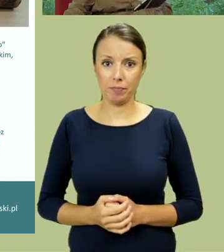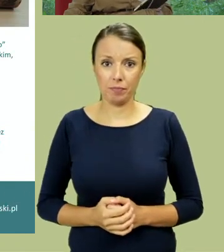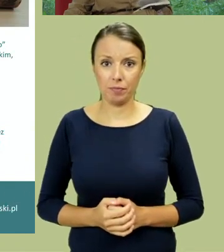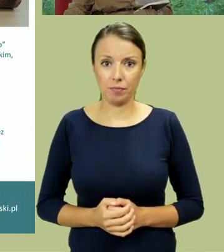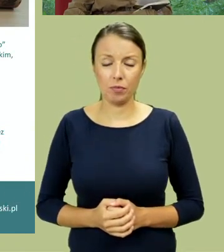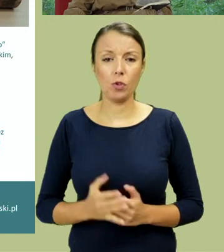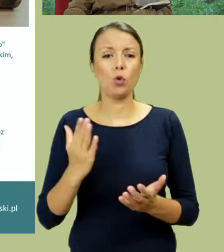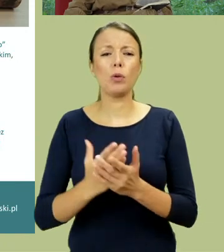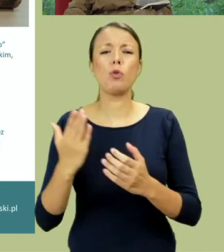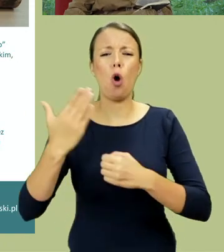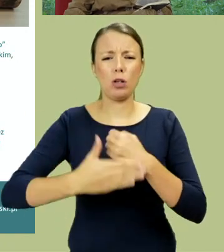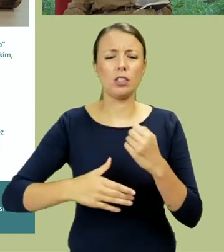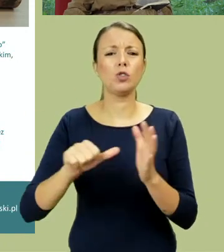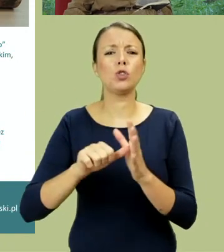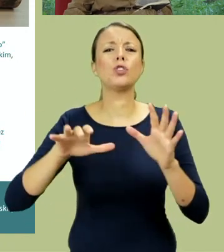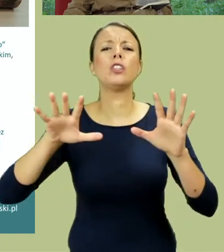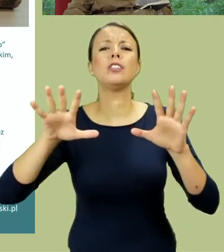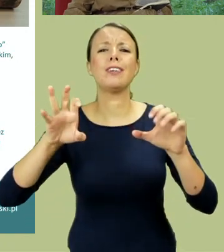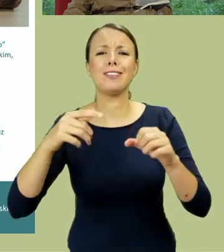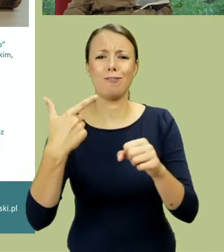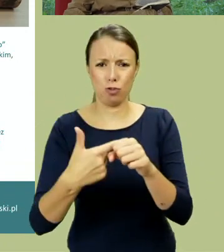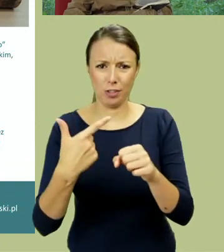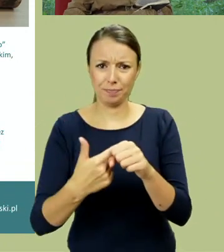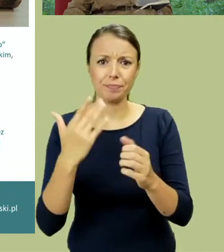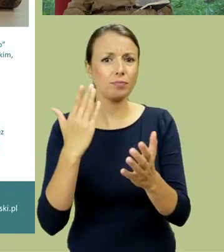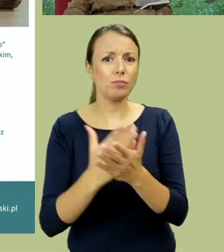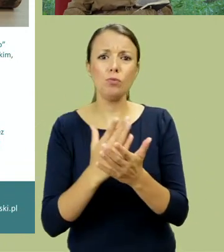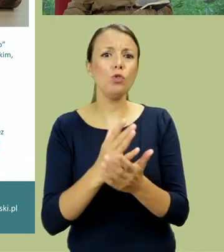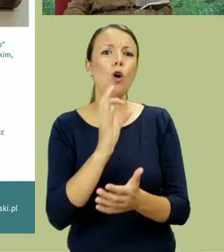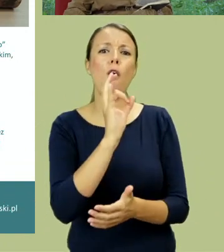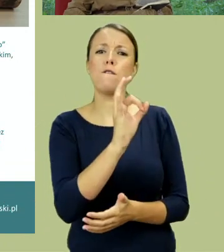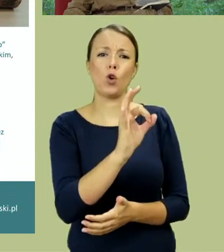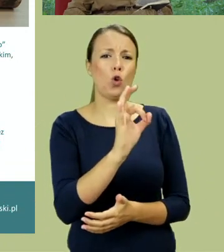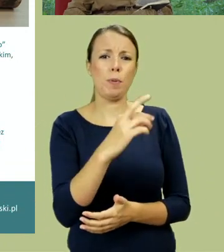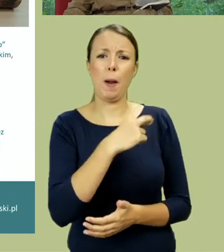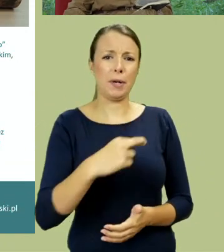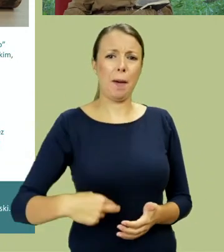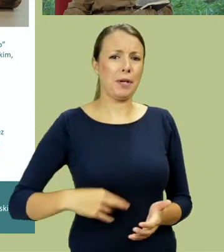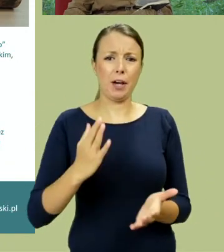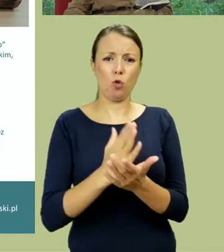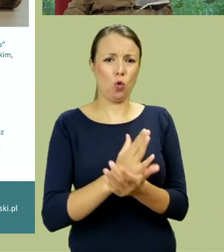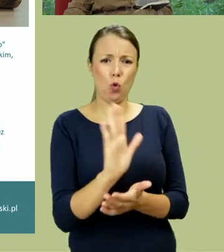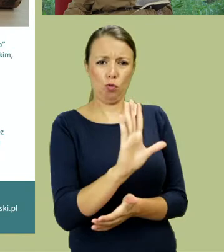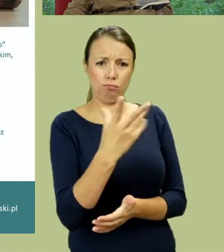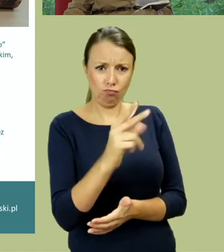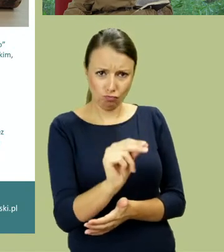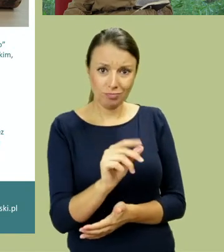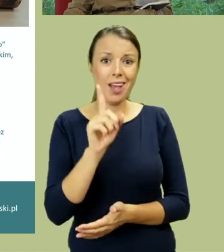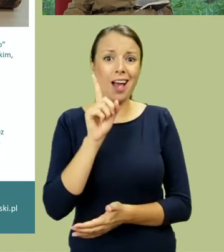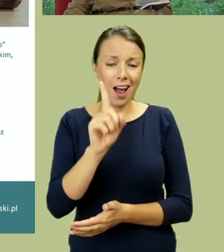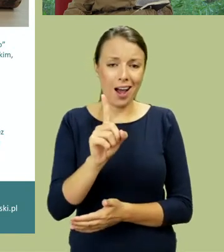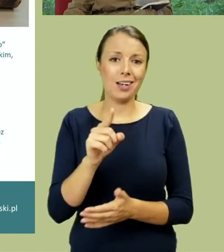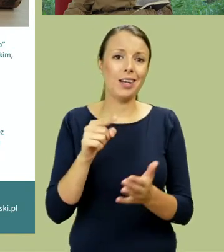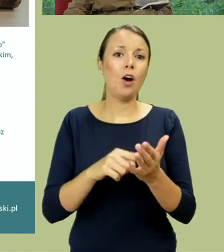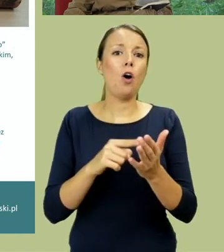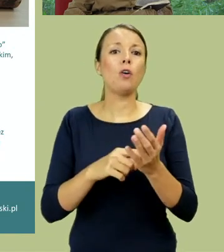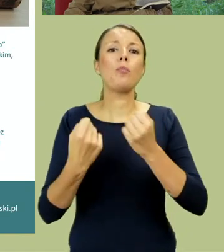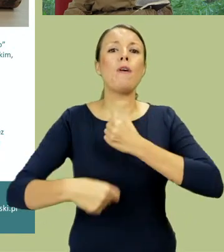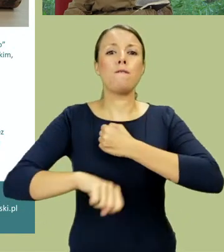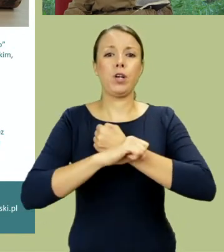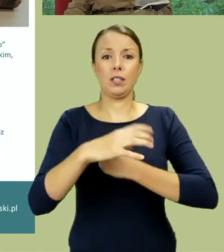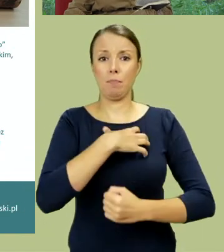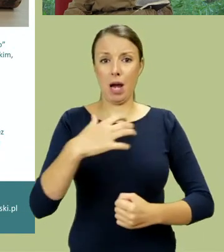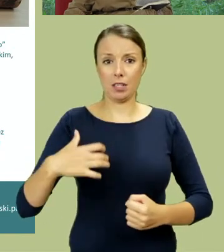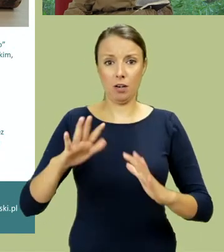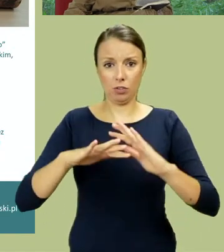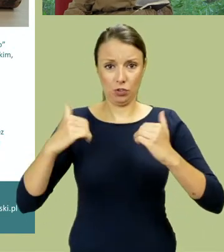pod koniec roku 20 już tej funkcji nie pełnił, ale niemniej jednak był wtedy wicemarszałkiem Sejmu i